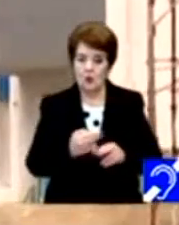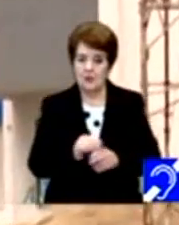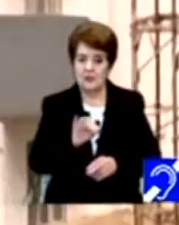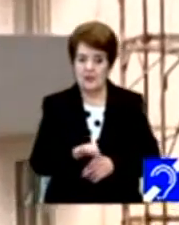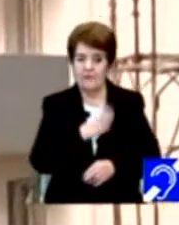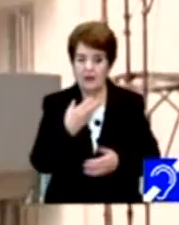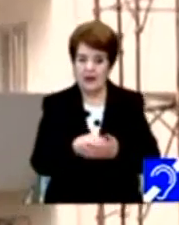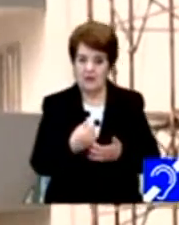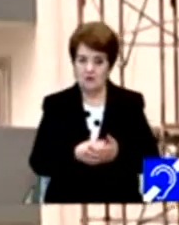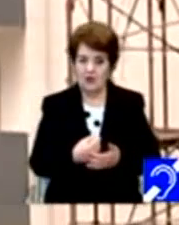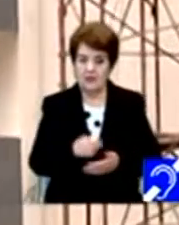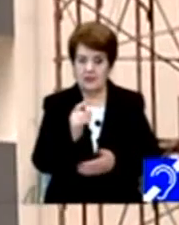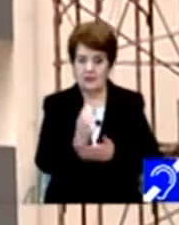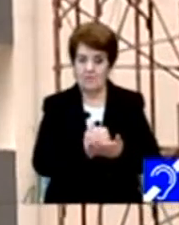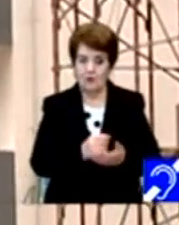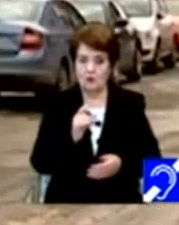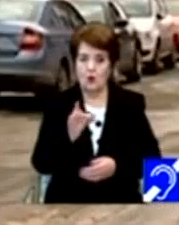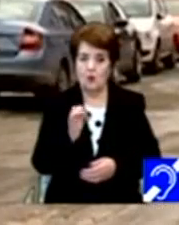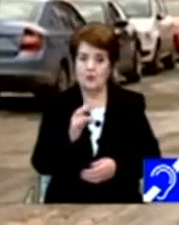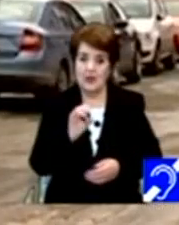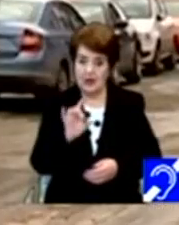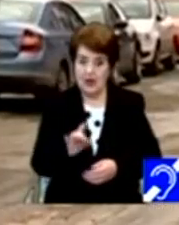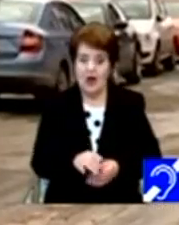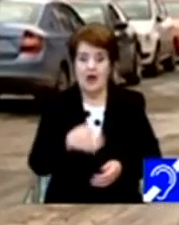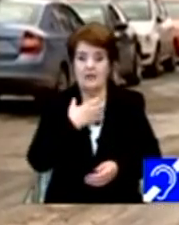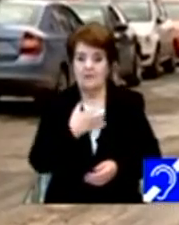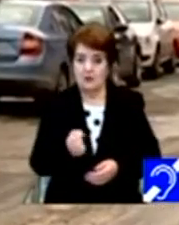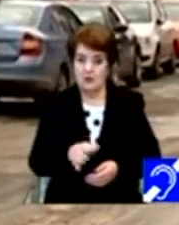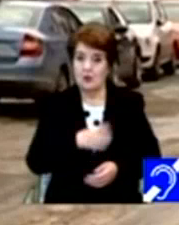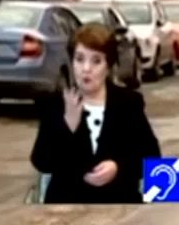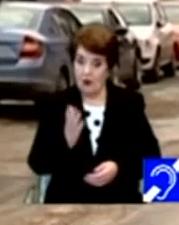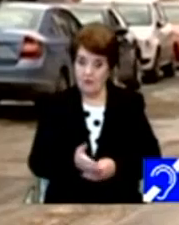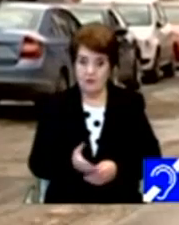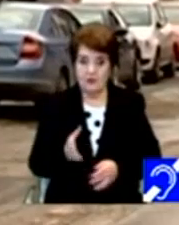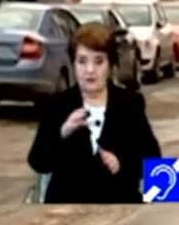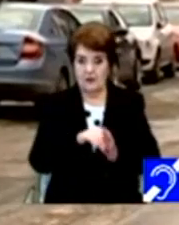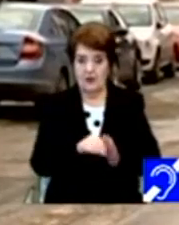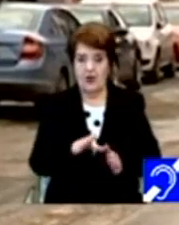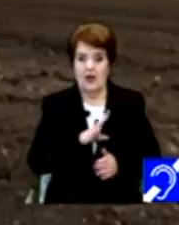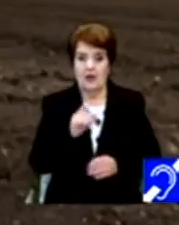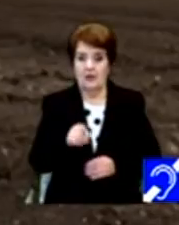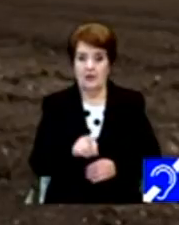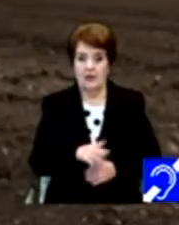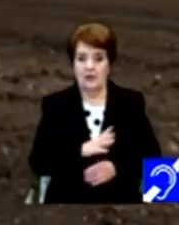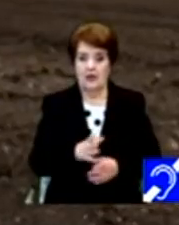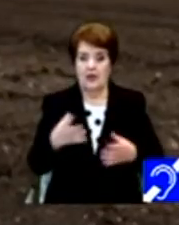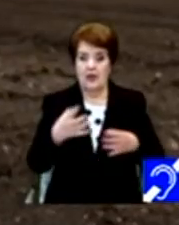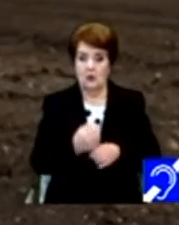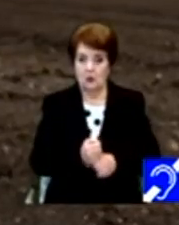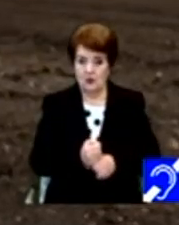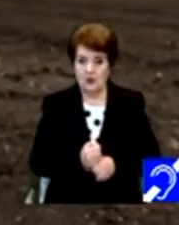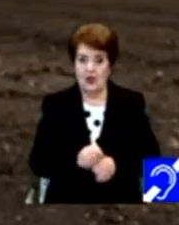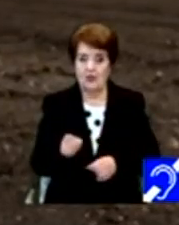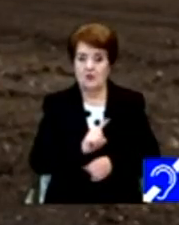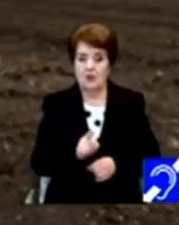infrastructură finanțate din fondul rutier. Deficitul bugetar a determinat scăderea investițiilor. Criza mondială a determinat reducerea cererii